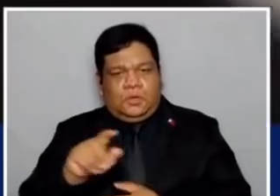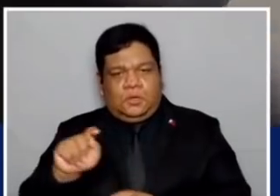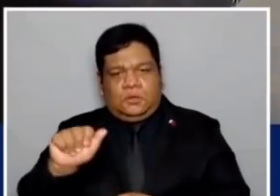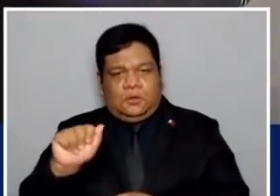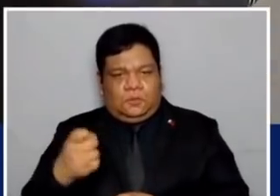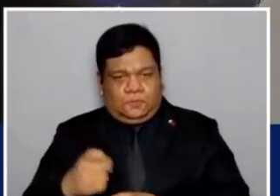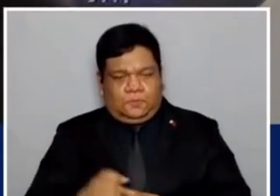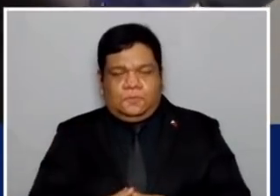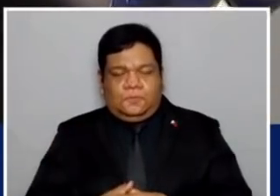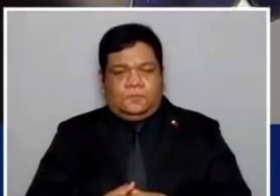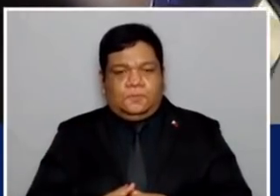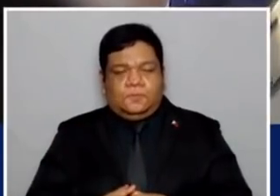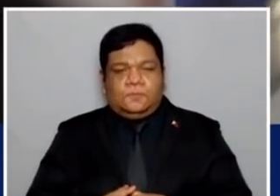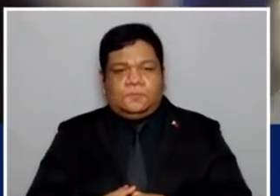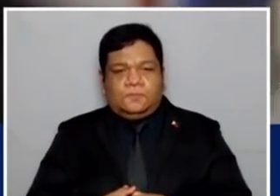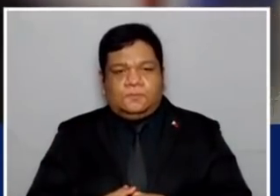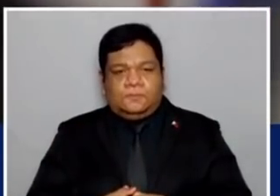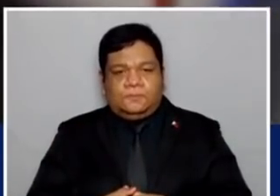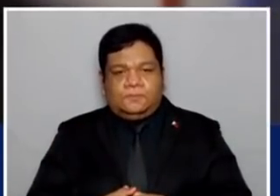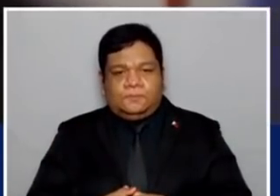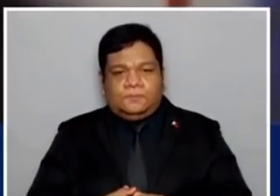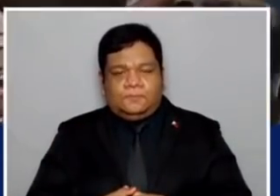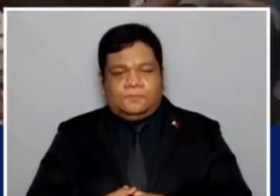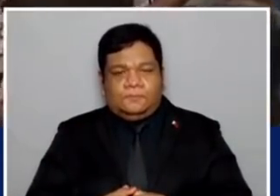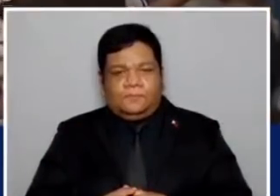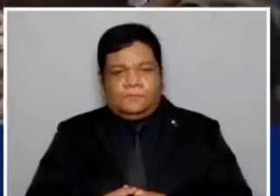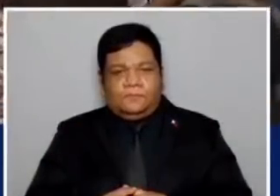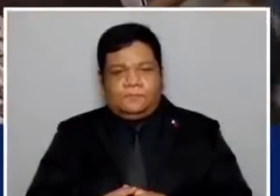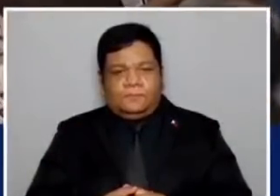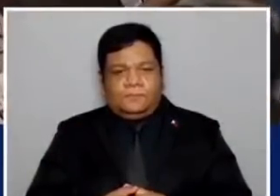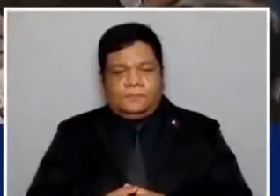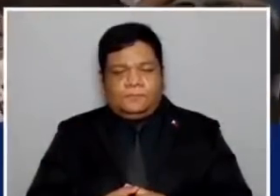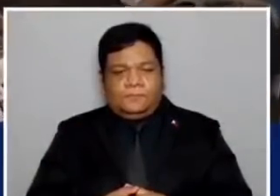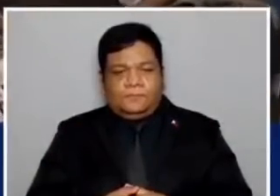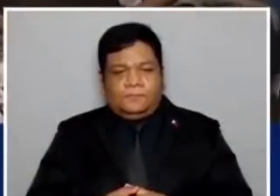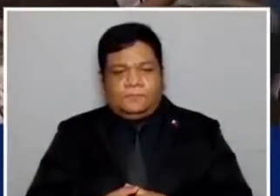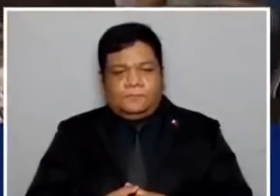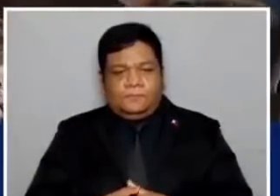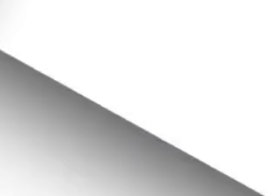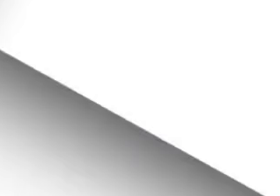tax. George Carino, ABS-CBN News, Laguna.